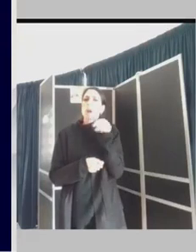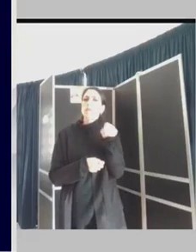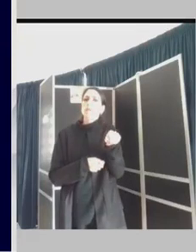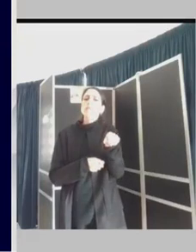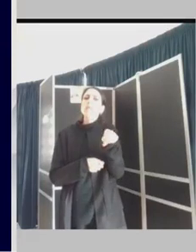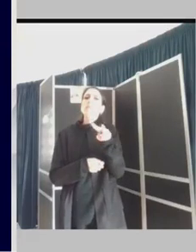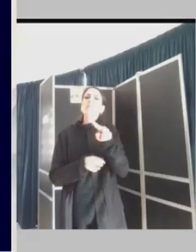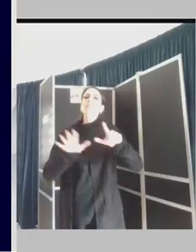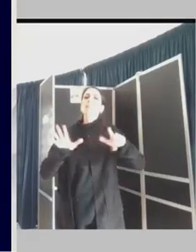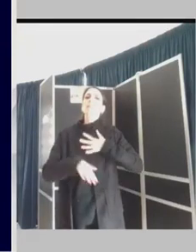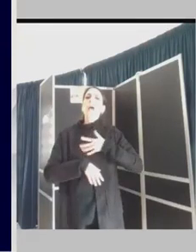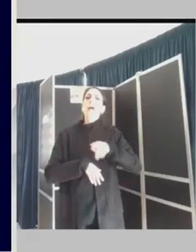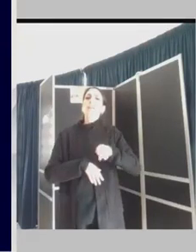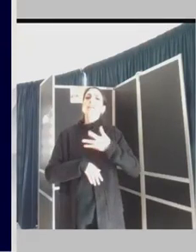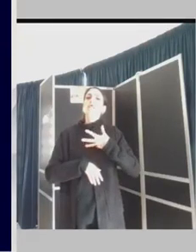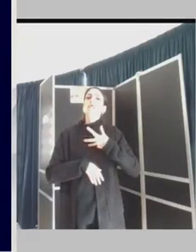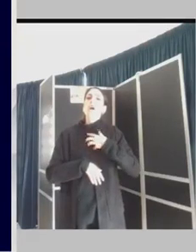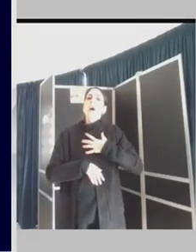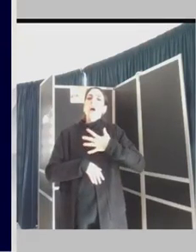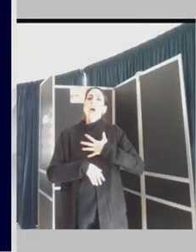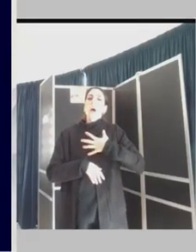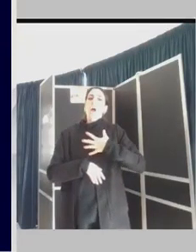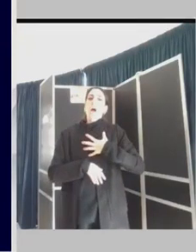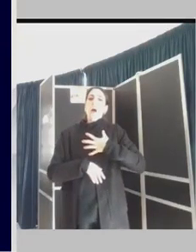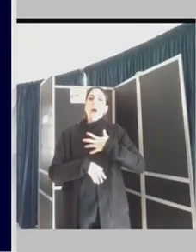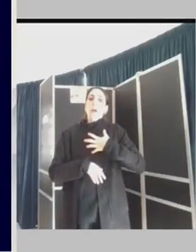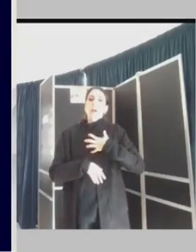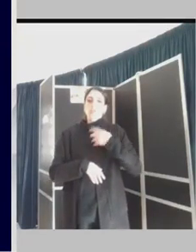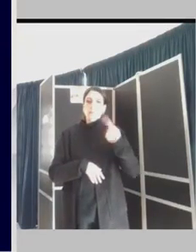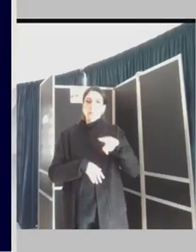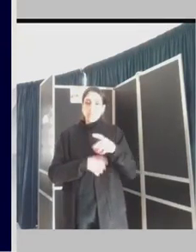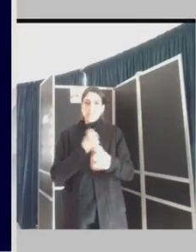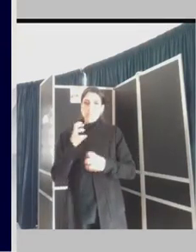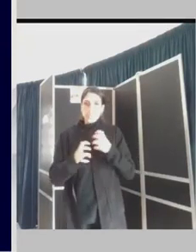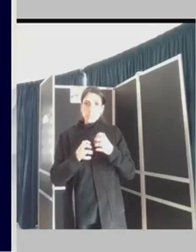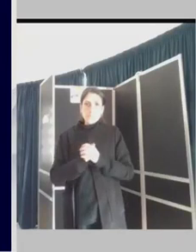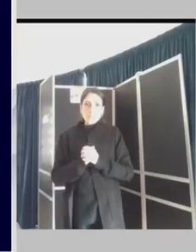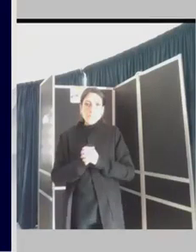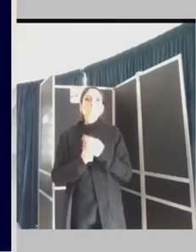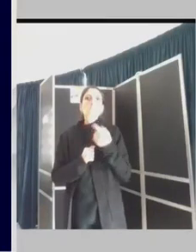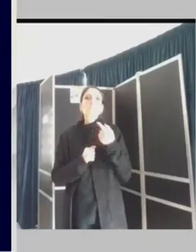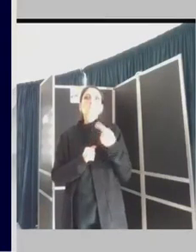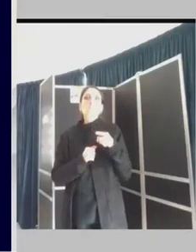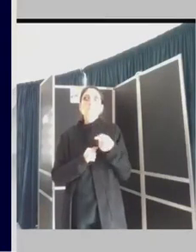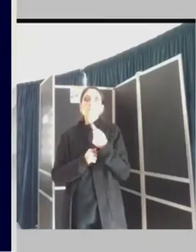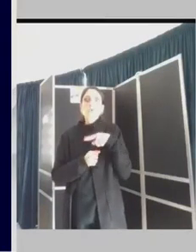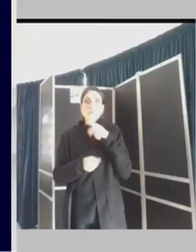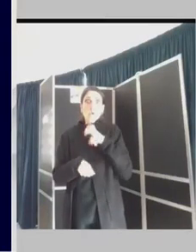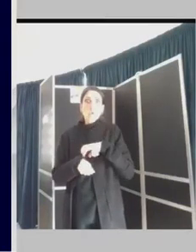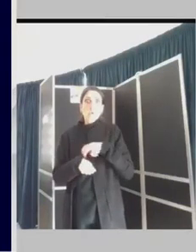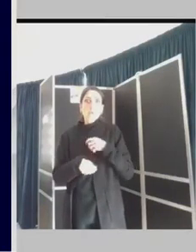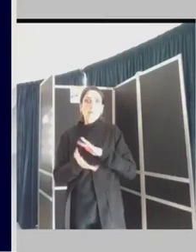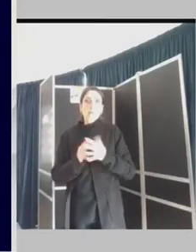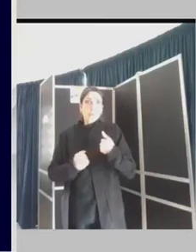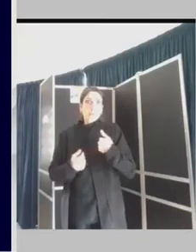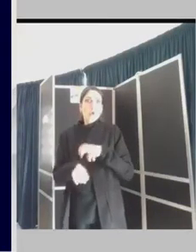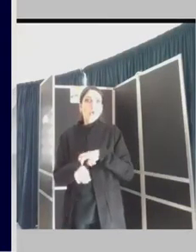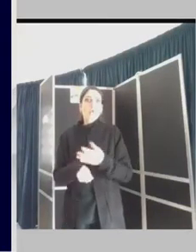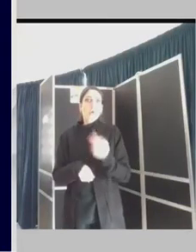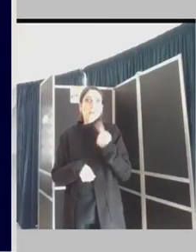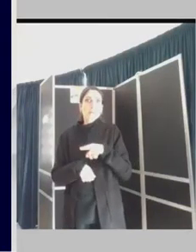vento, li intervenimmo e lì c'erano i medici che intervenirono, ci chiesero appunto una discesa d'emergenza che fu impossibile,